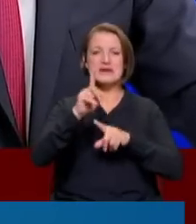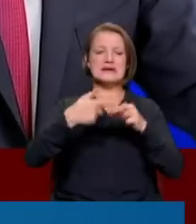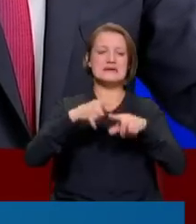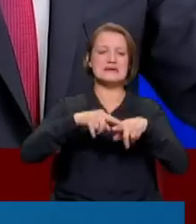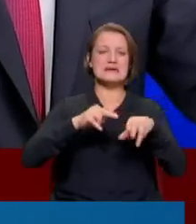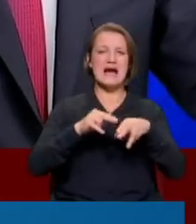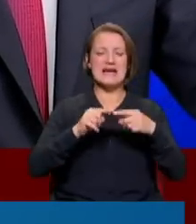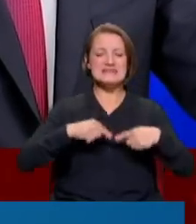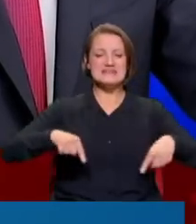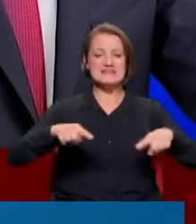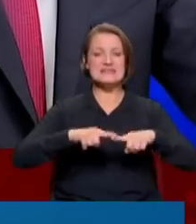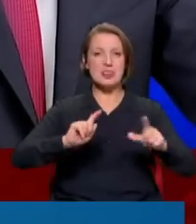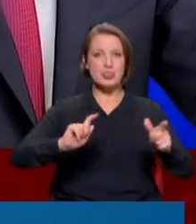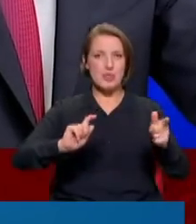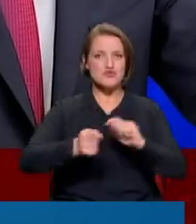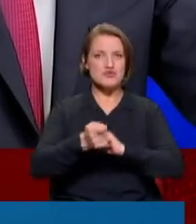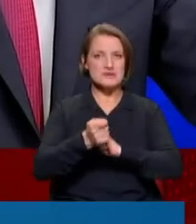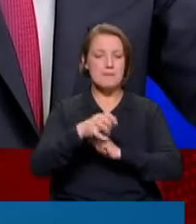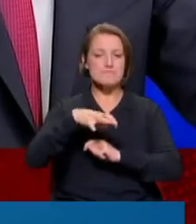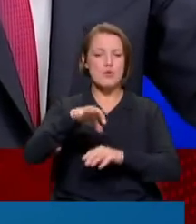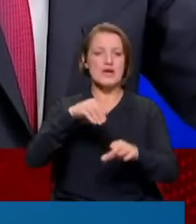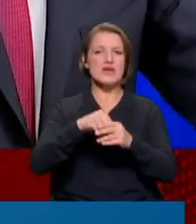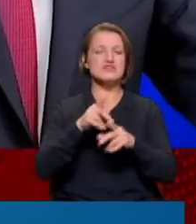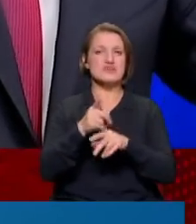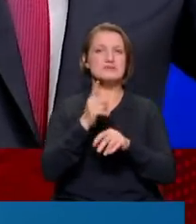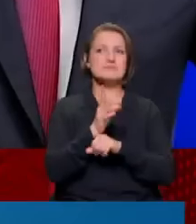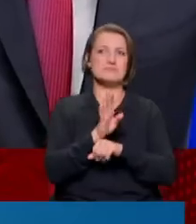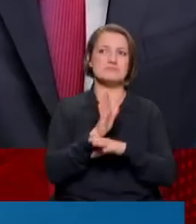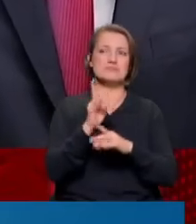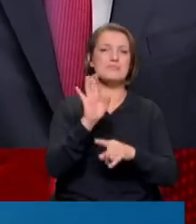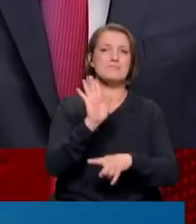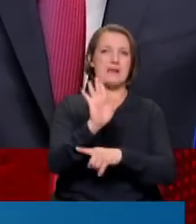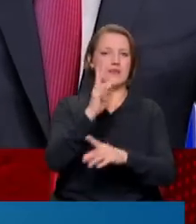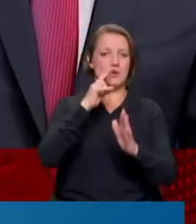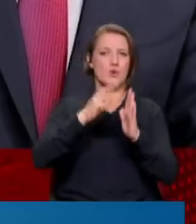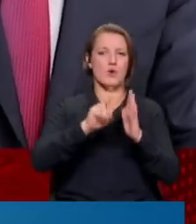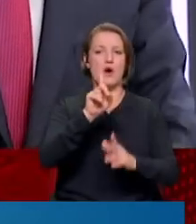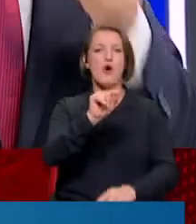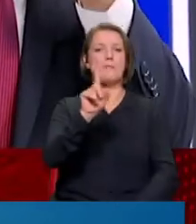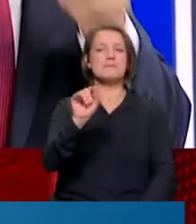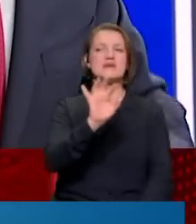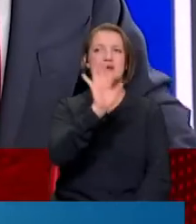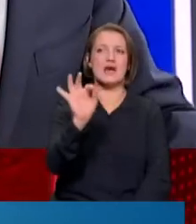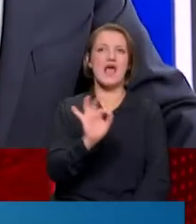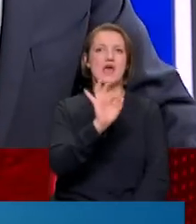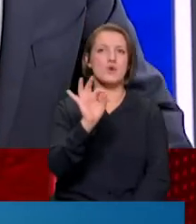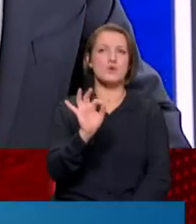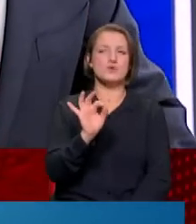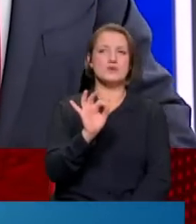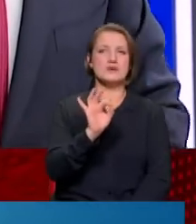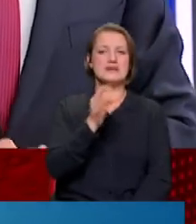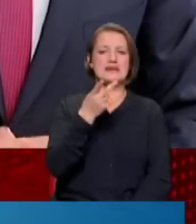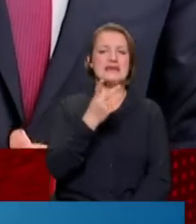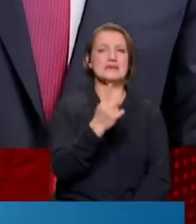bölge için ölümcül bir etki yaratır Evet Bakın size bir belge okuyayım 11 Eylül